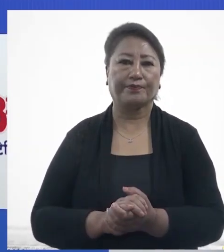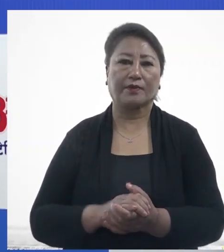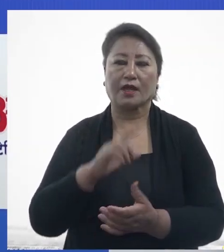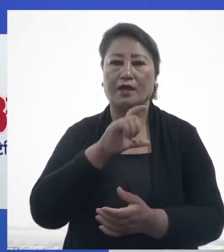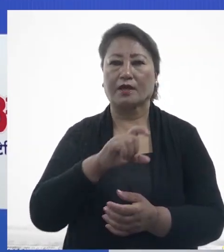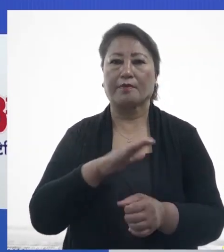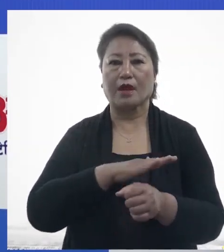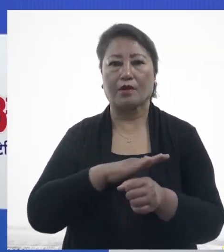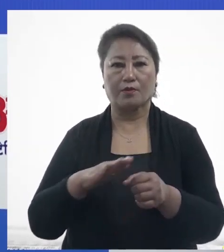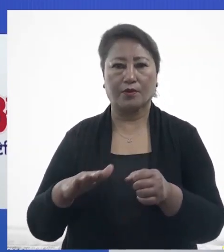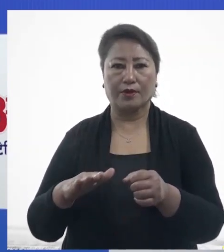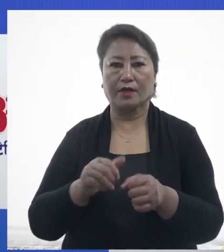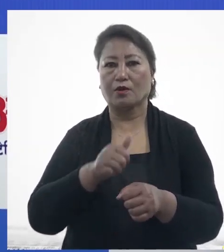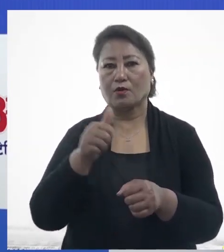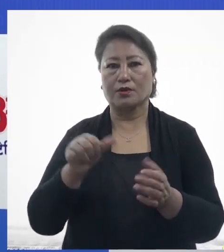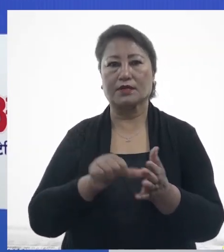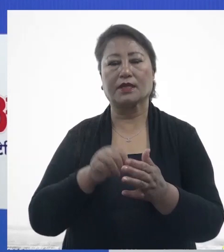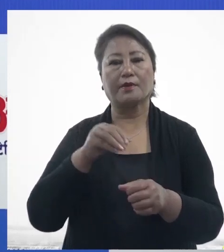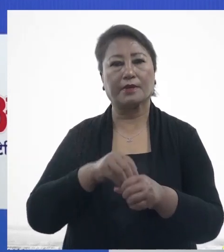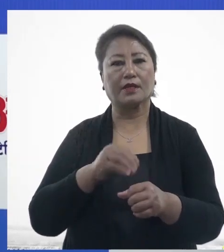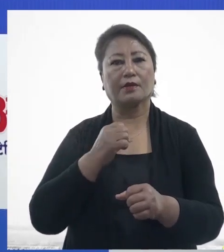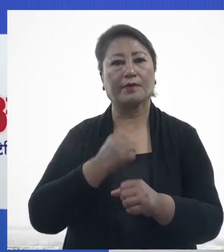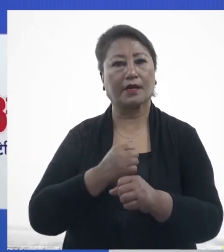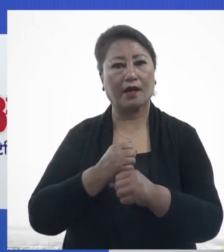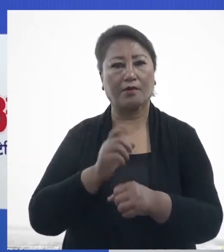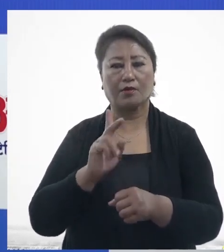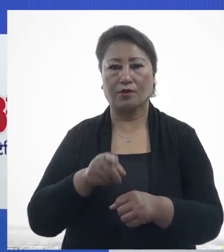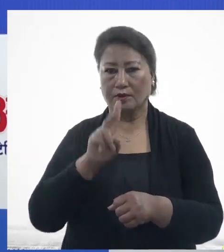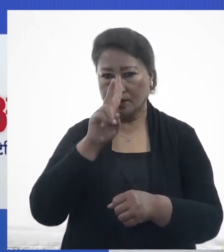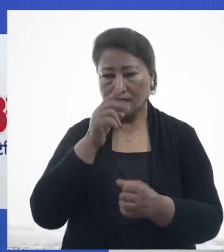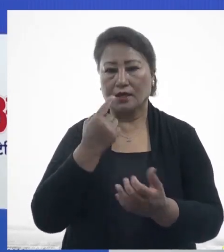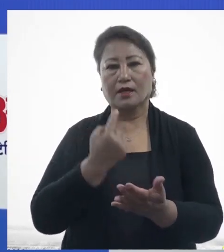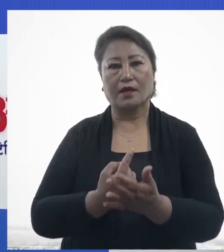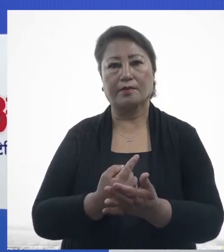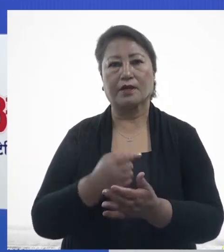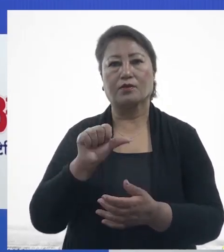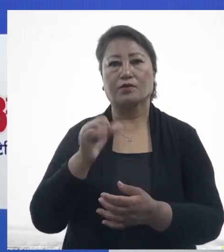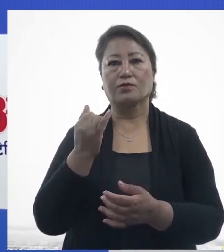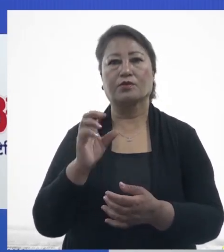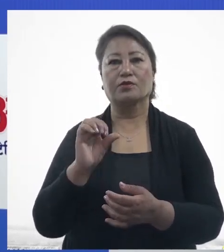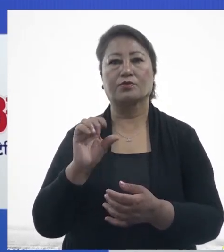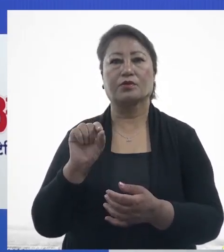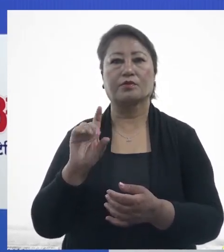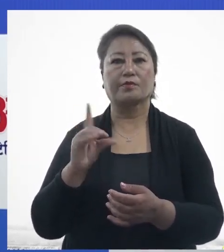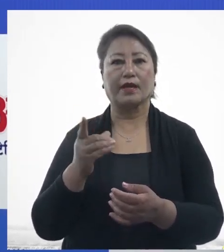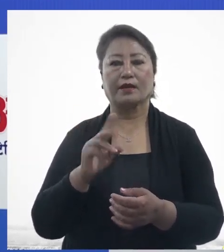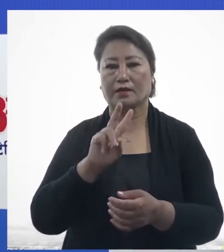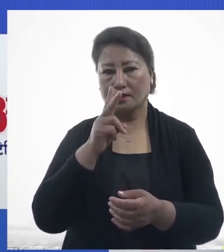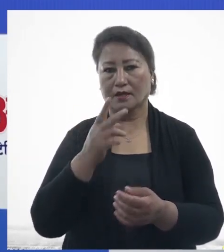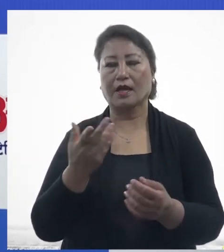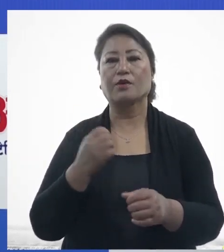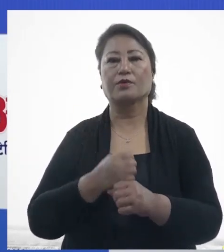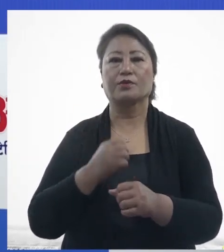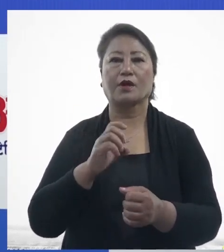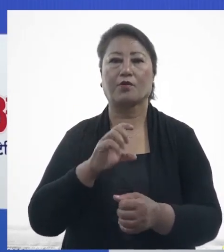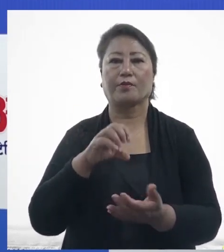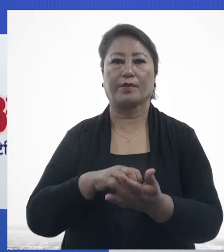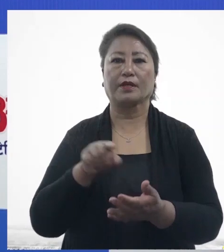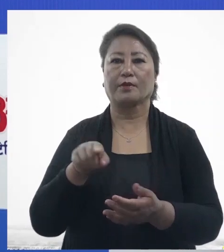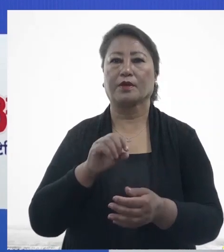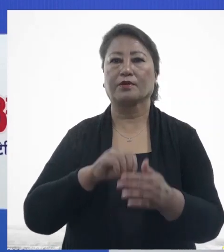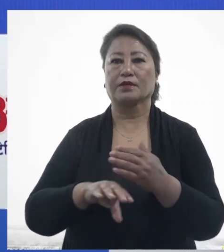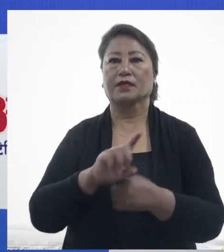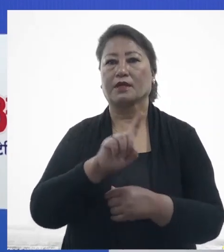नेपालभरि नै अरू जिल्लामा नै काम गर्नुभएको छ या अरू काठमाडौँको जोरपाटीमा मात्रै रहनु भएको छ कि अरू कहाँ कहाँ काम यहाँहरूको चाहिँ